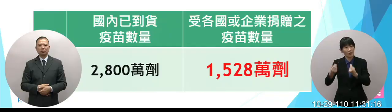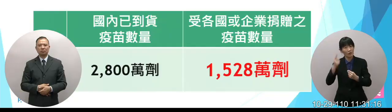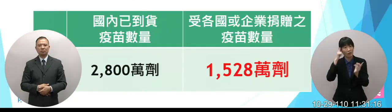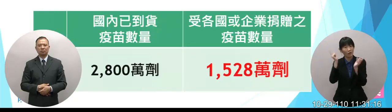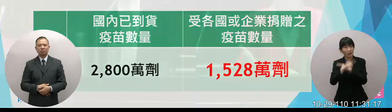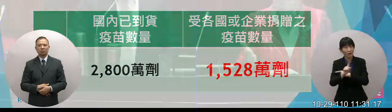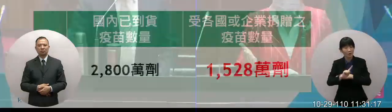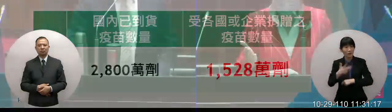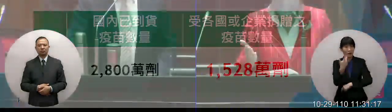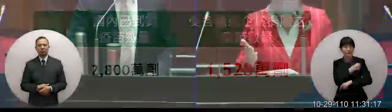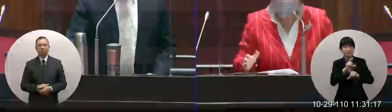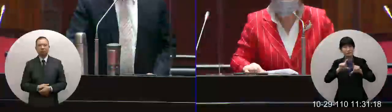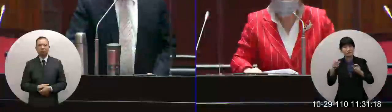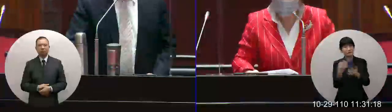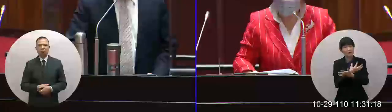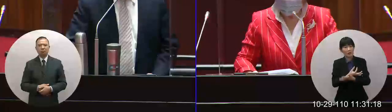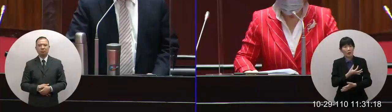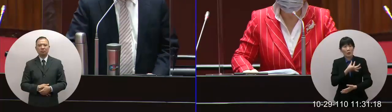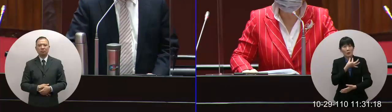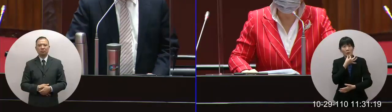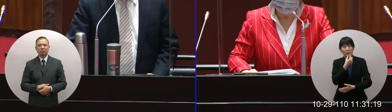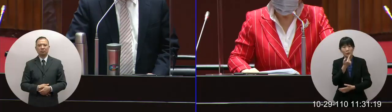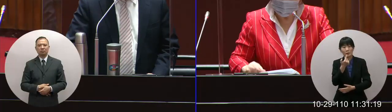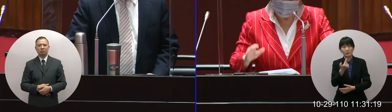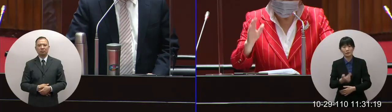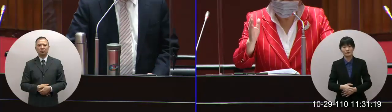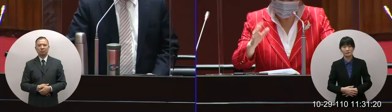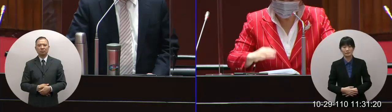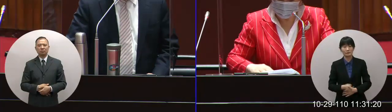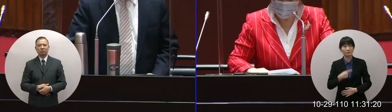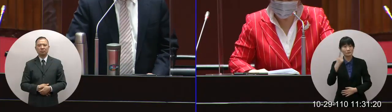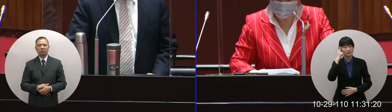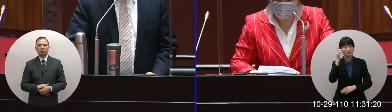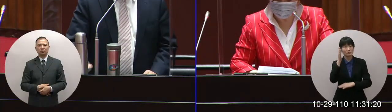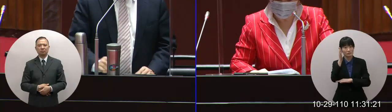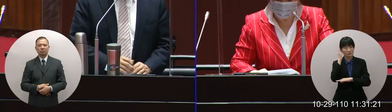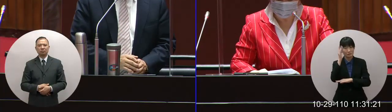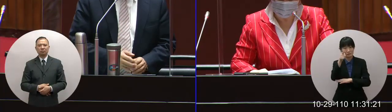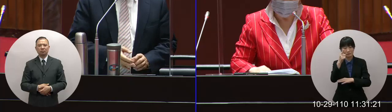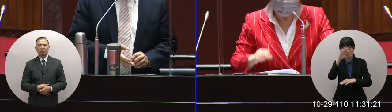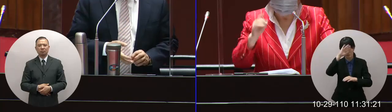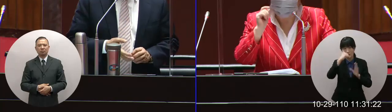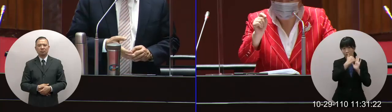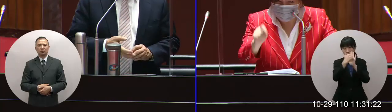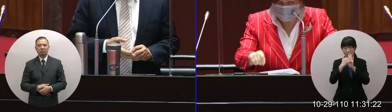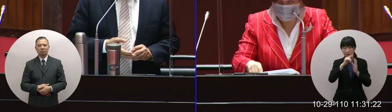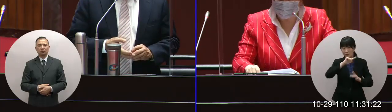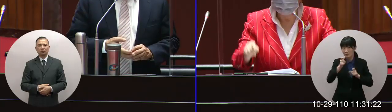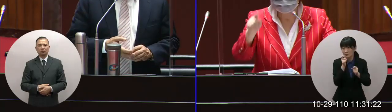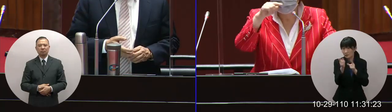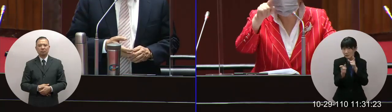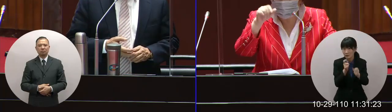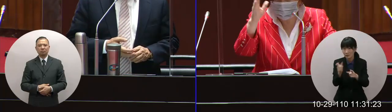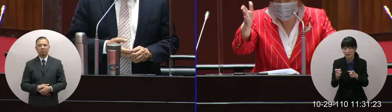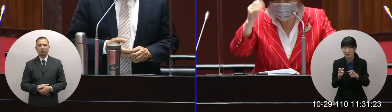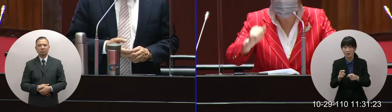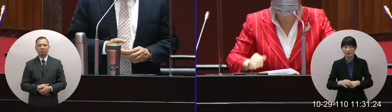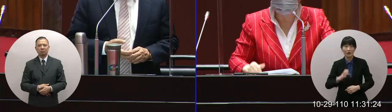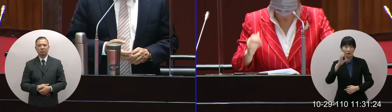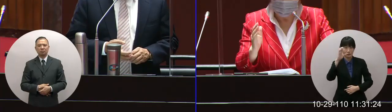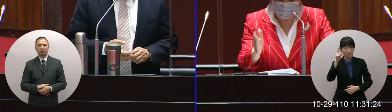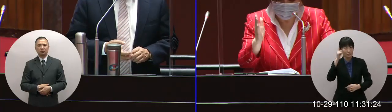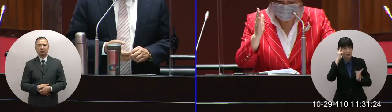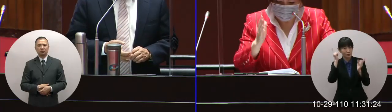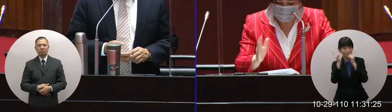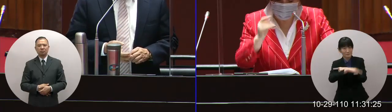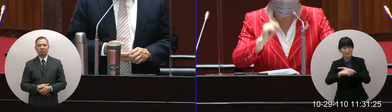于疫苗的严重不足的忧虑当中。所以呢，我认为政府在防疫物资的 采购上 G 就是公司